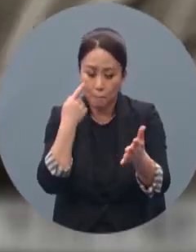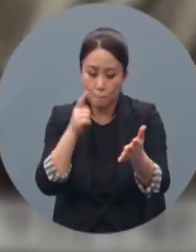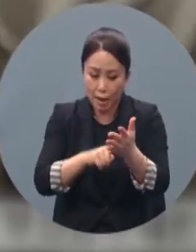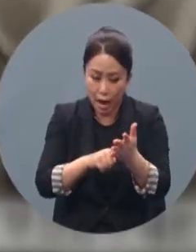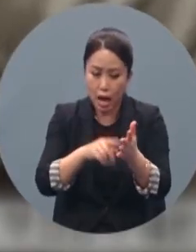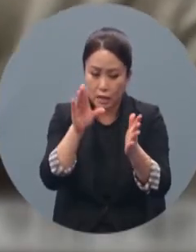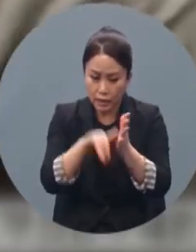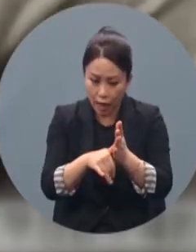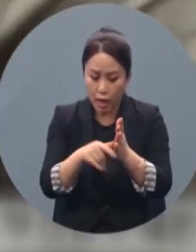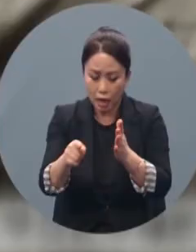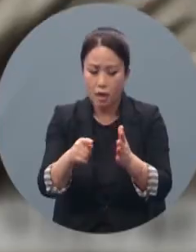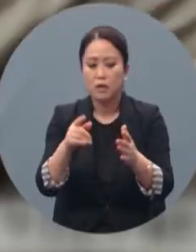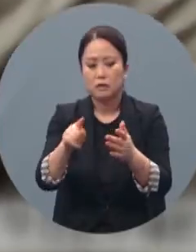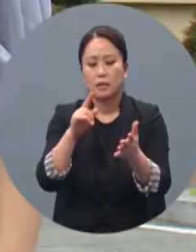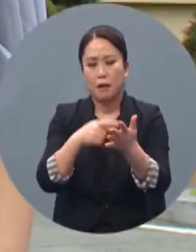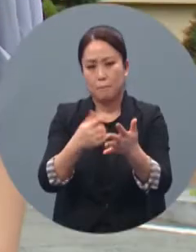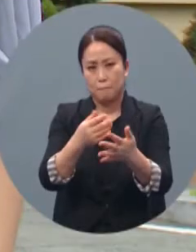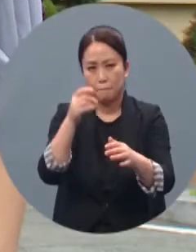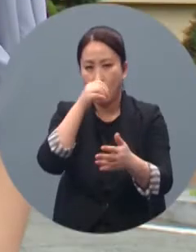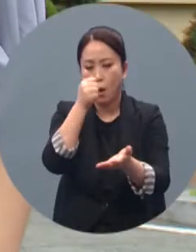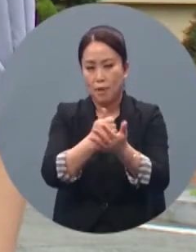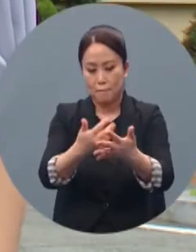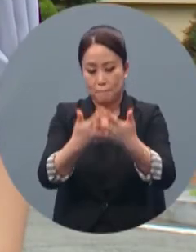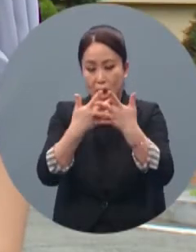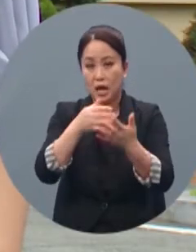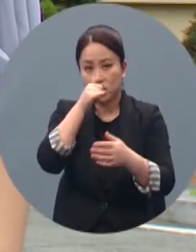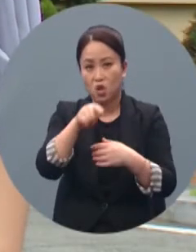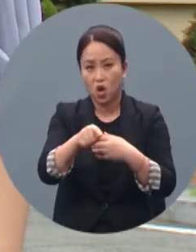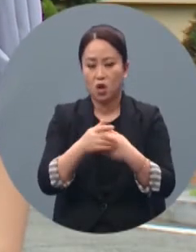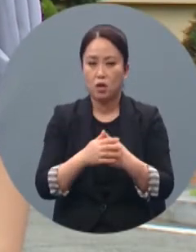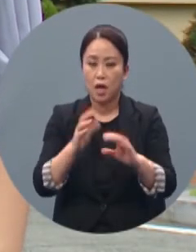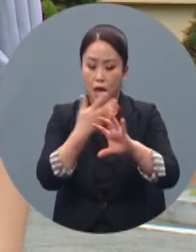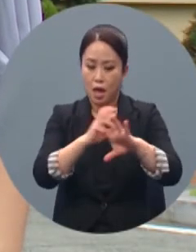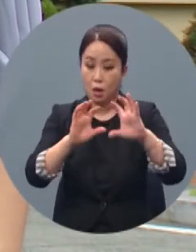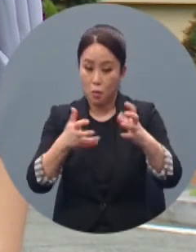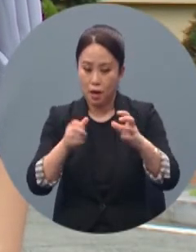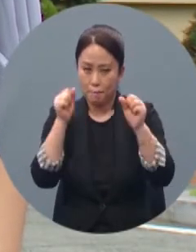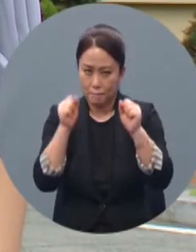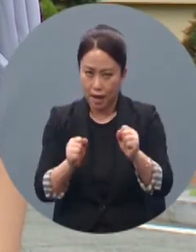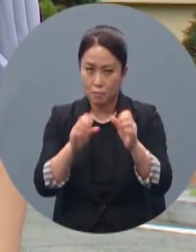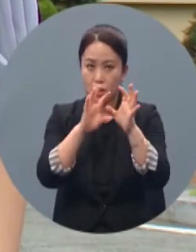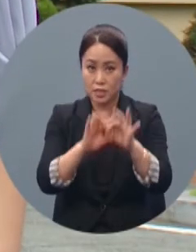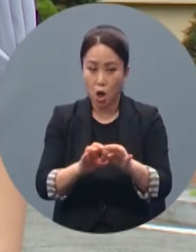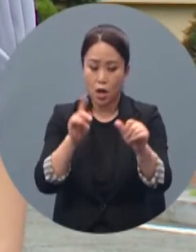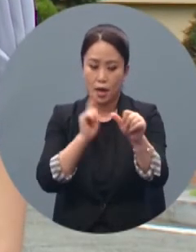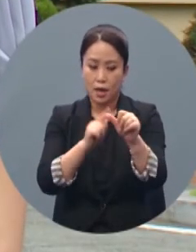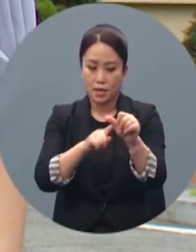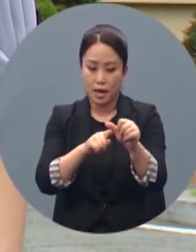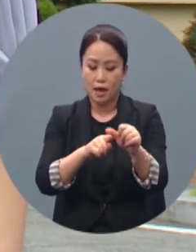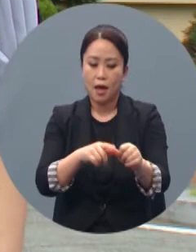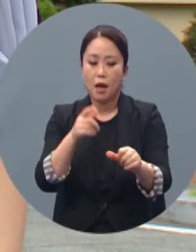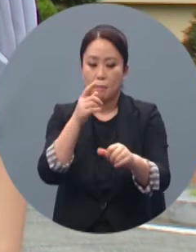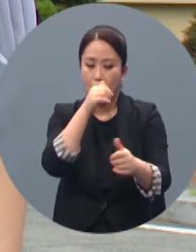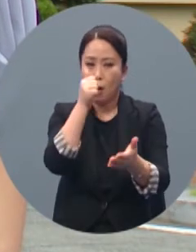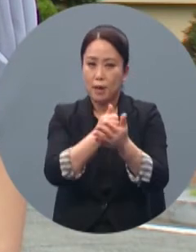범행이 드러났습니다. 부산세관은 해외 체류하며 A씨에게 범행을 지시하고 도주한 B씨에 대한